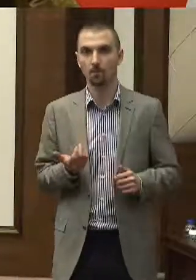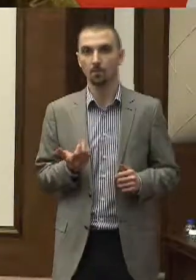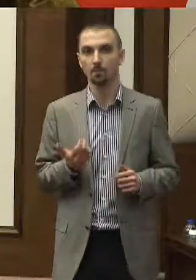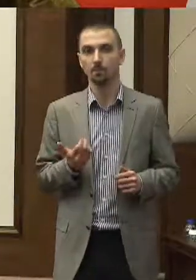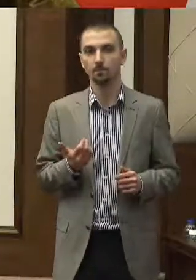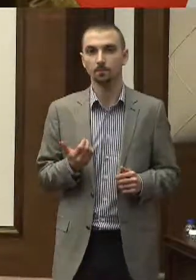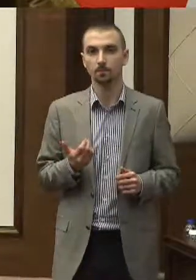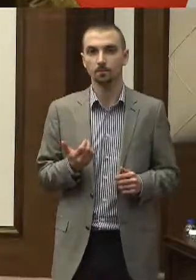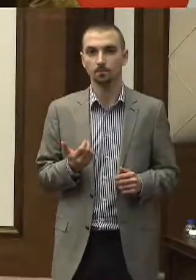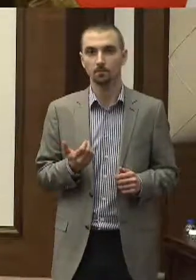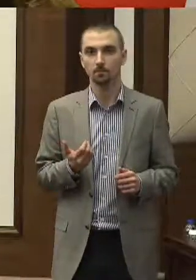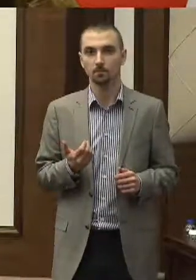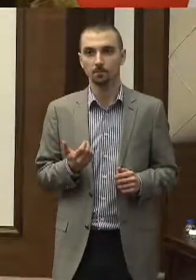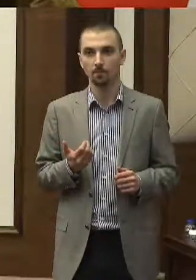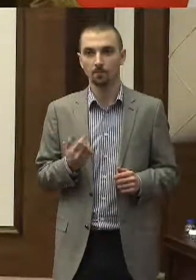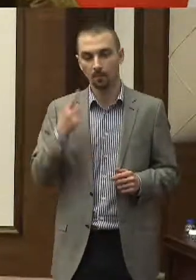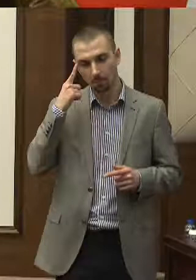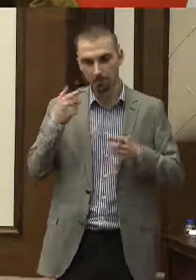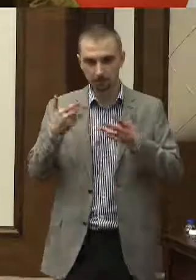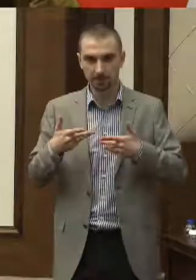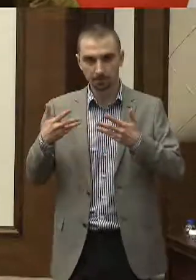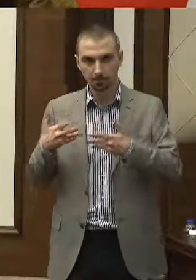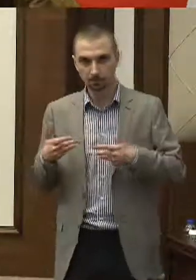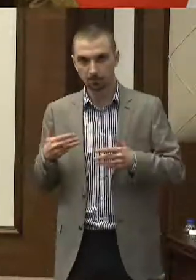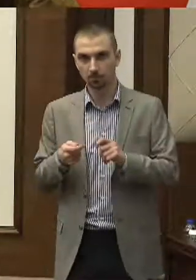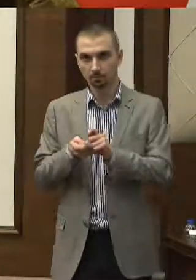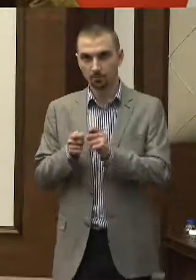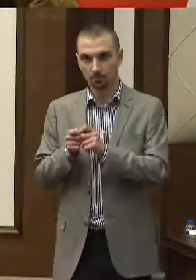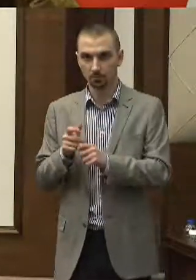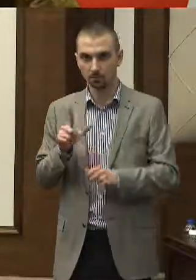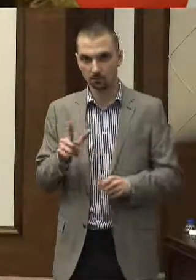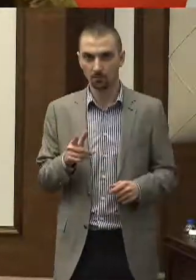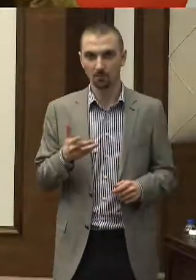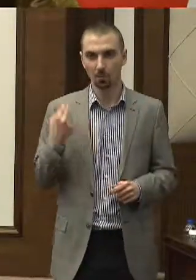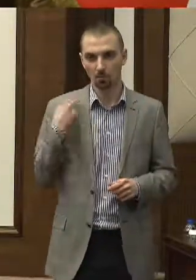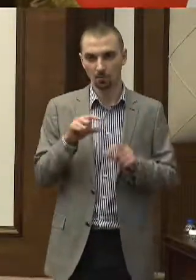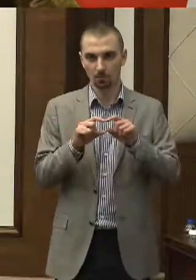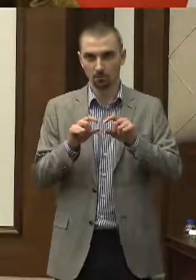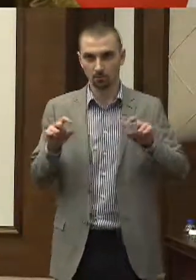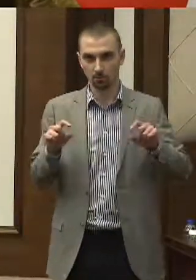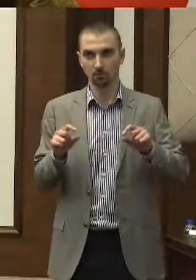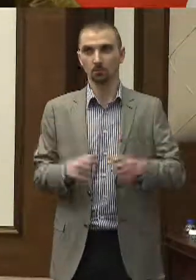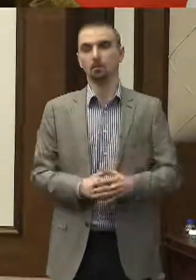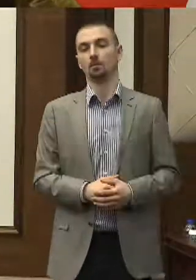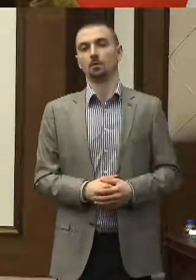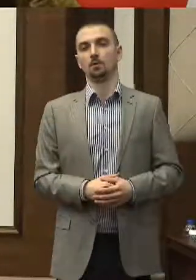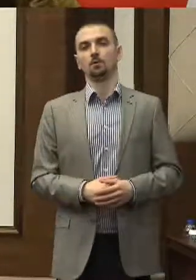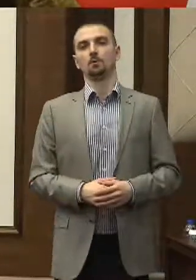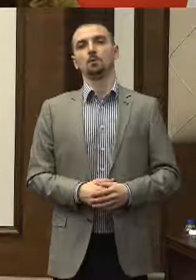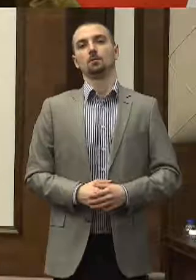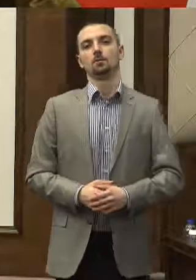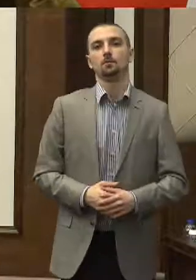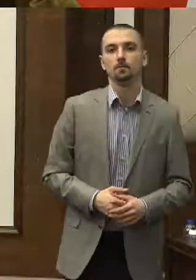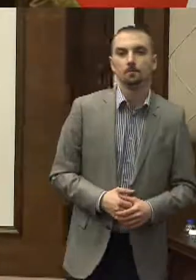doğrultusunda derece değişikliği yapılması hususunun 5393 sayılı yasanın